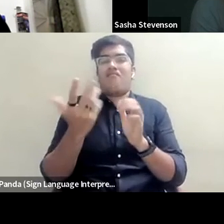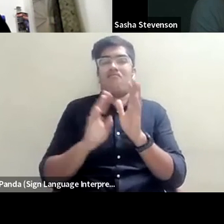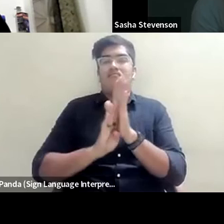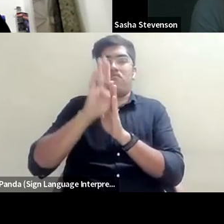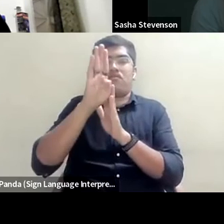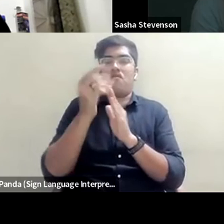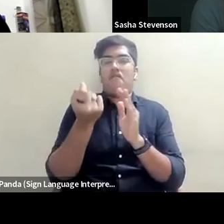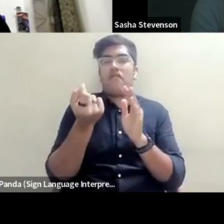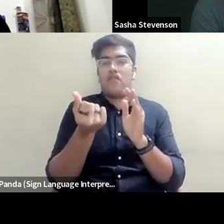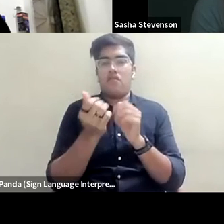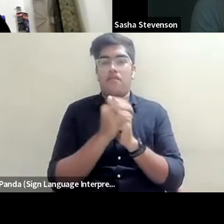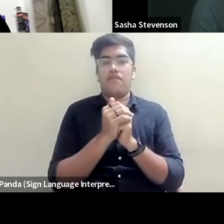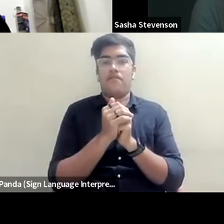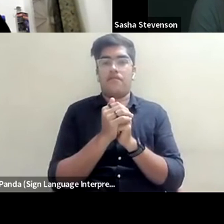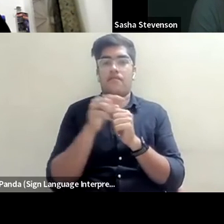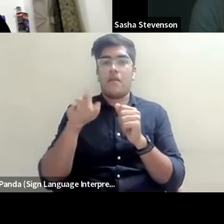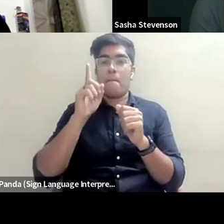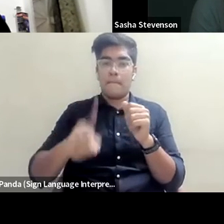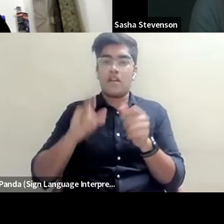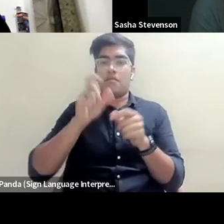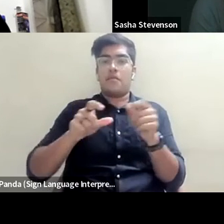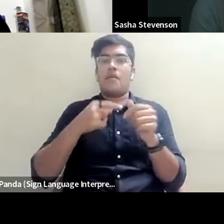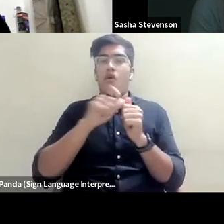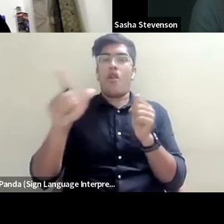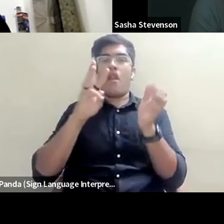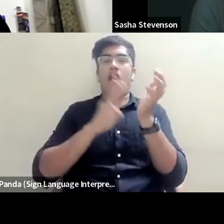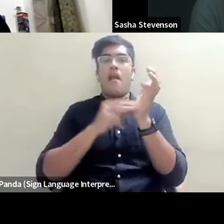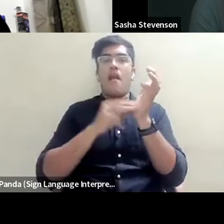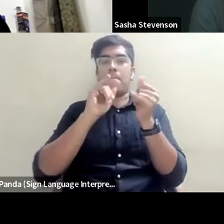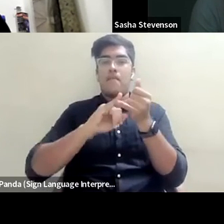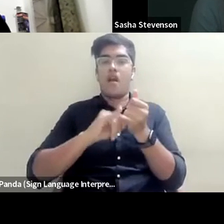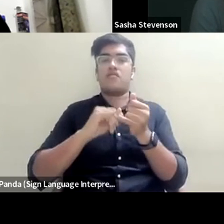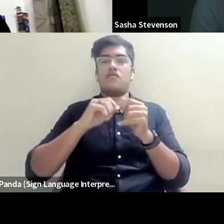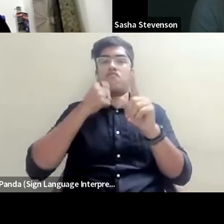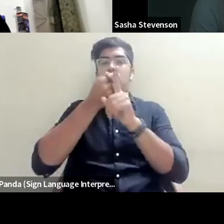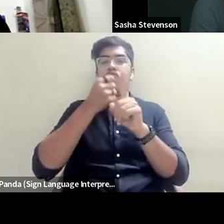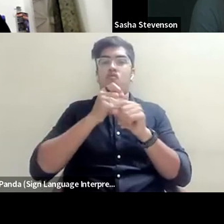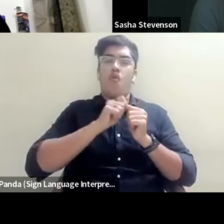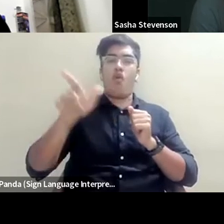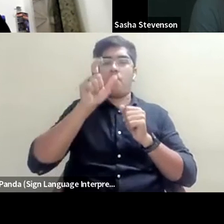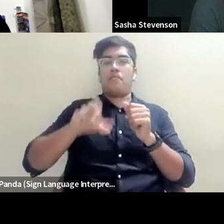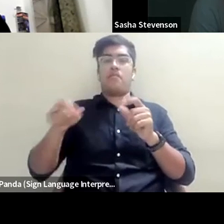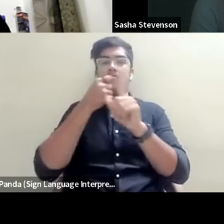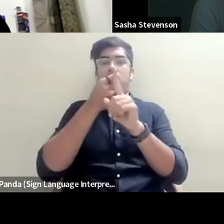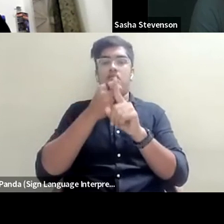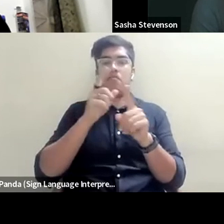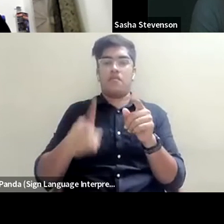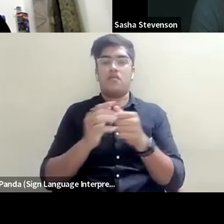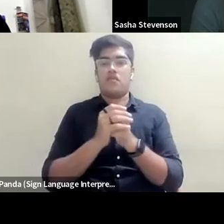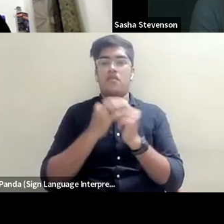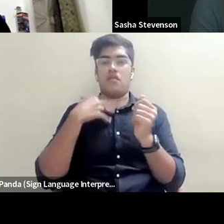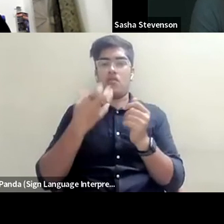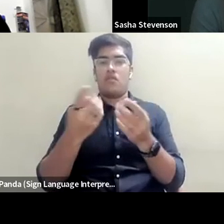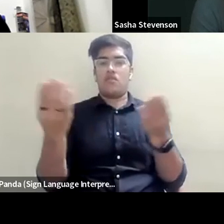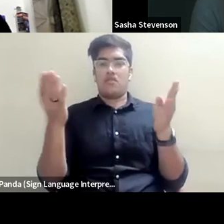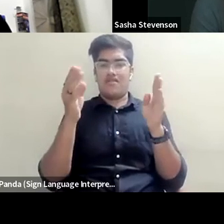मास ऑर्गेनाइजेशन, मास मूवमेंट करना पड़ेगा, बड़ा मास मूवमेंट करना पड़ेगा. Right. So just to summarize, Sambhaji is saying